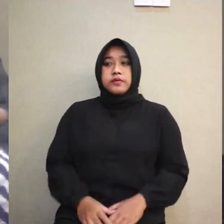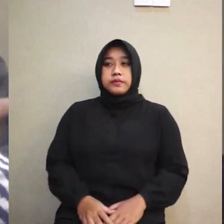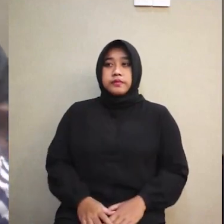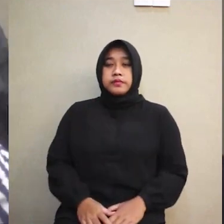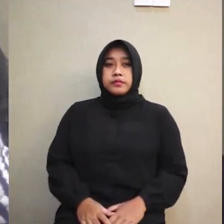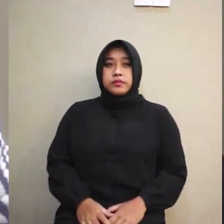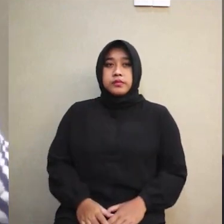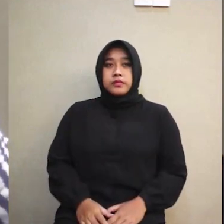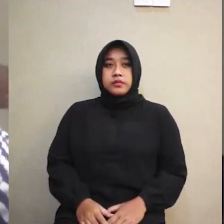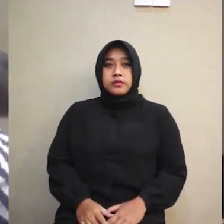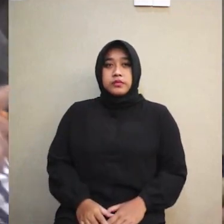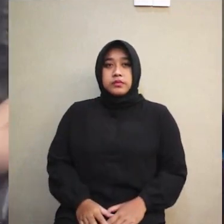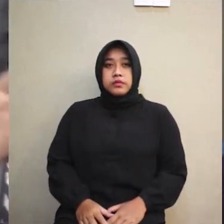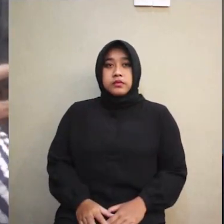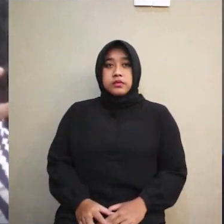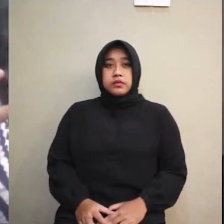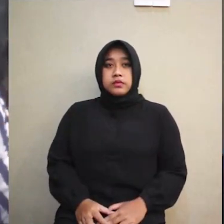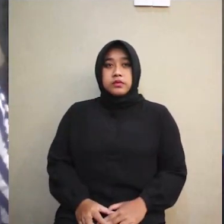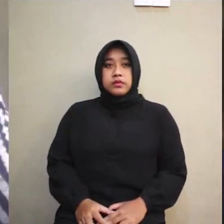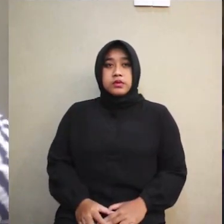itu bukan upaya